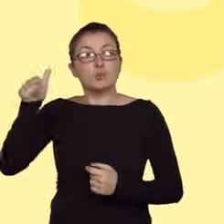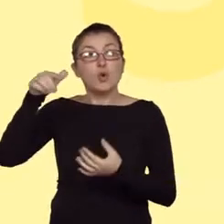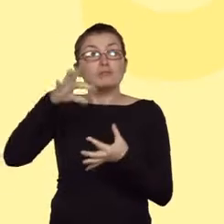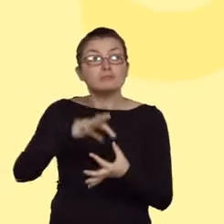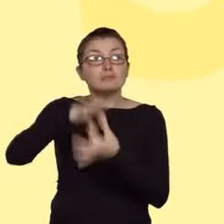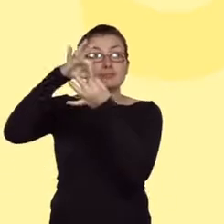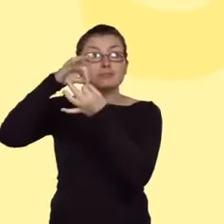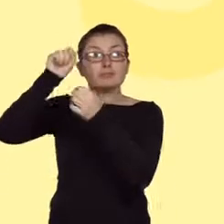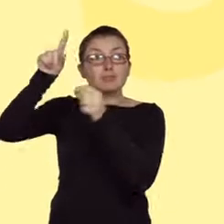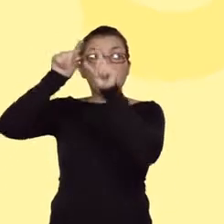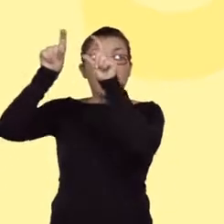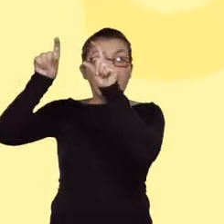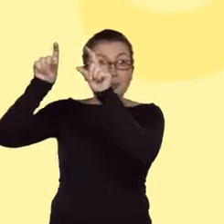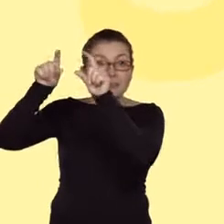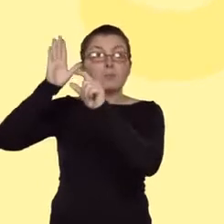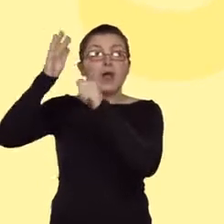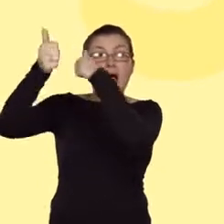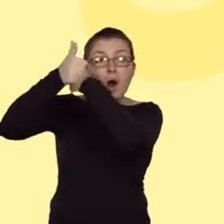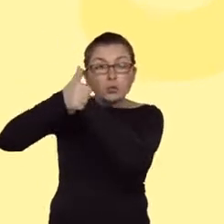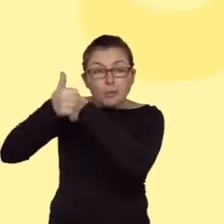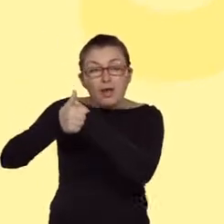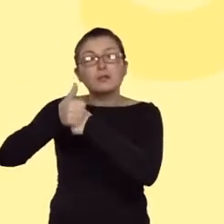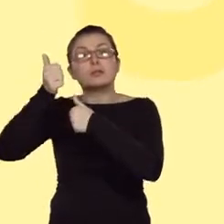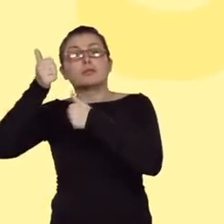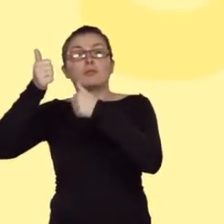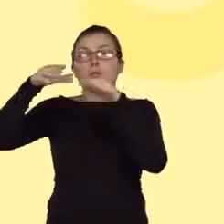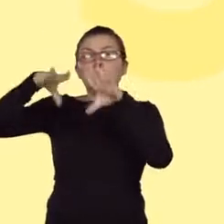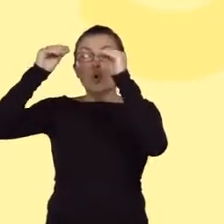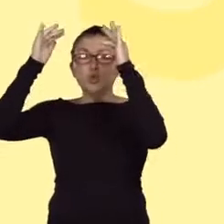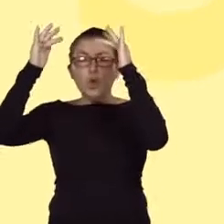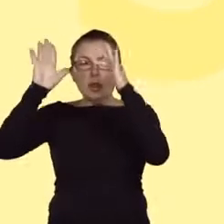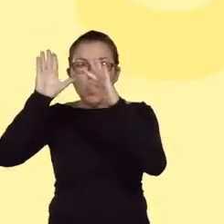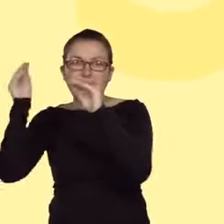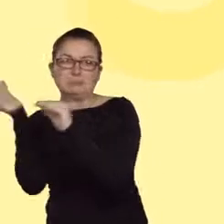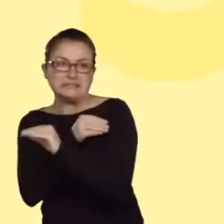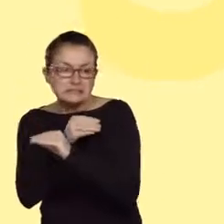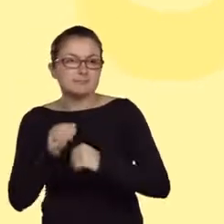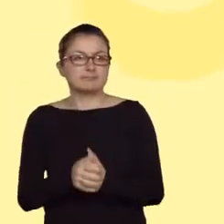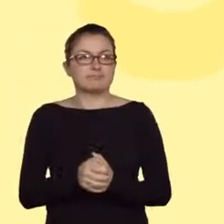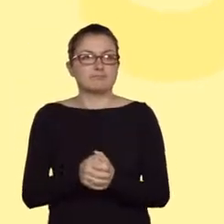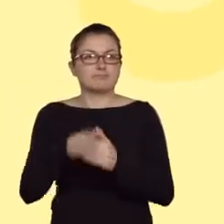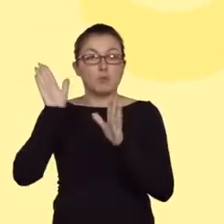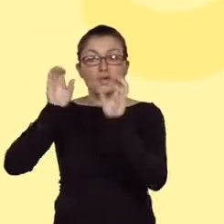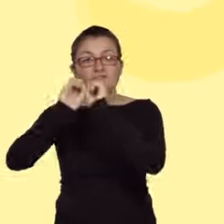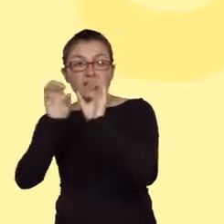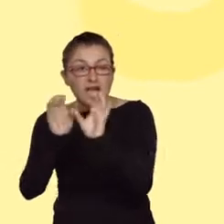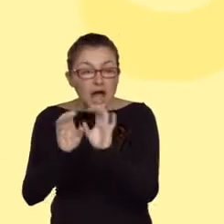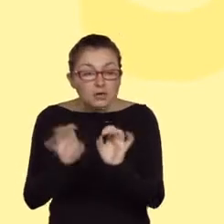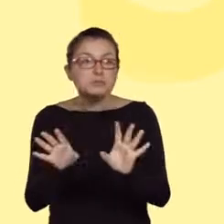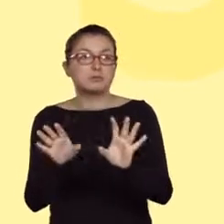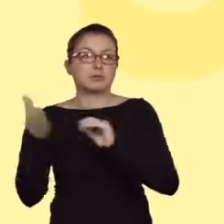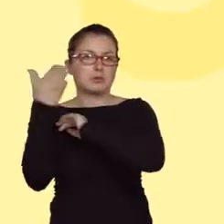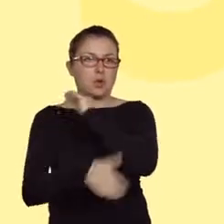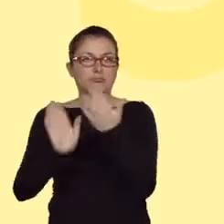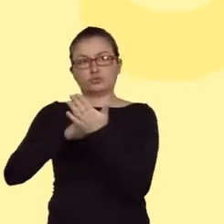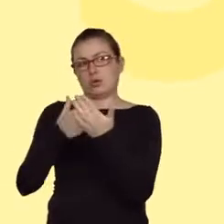porządku narastającym, stopniującym siłę argumentacji, następnie jego rozwinięcie i wreszcie ilustrację, czyli